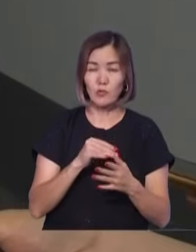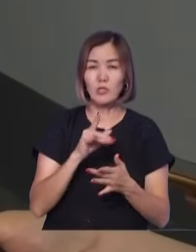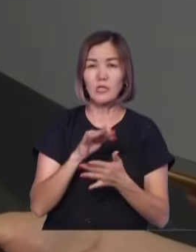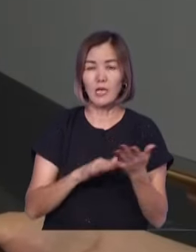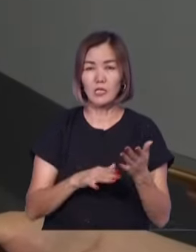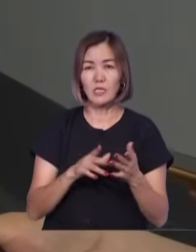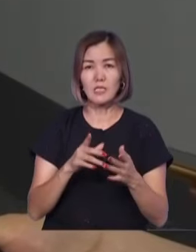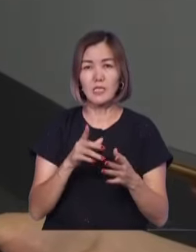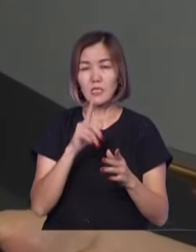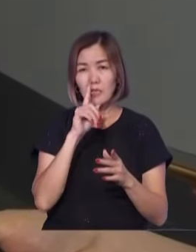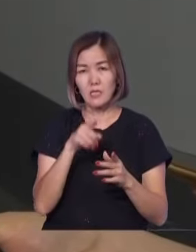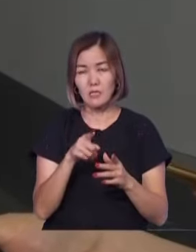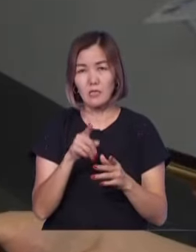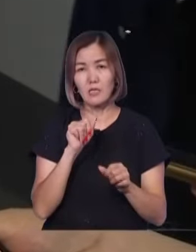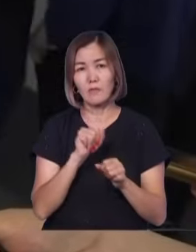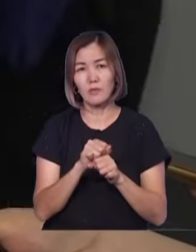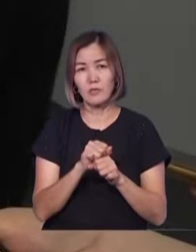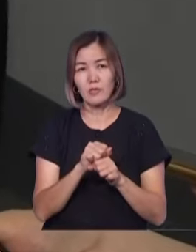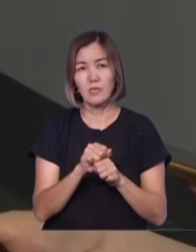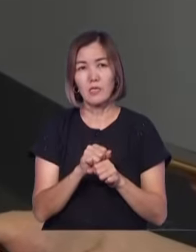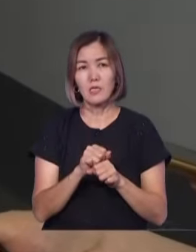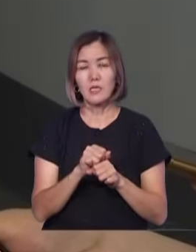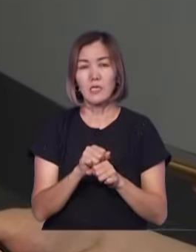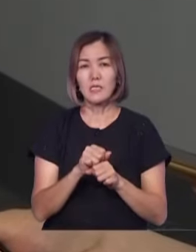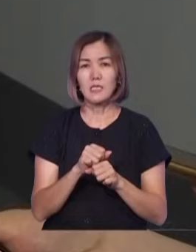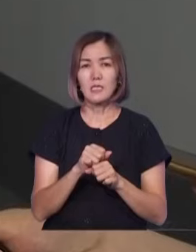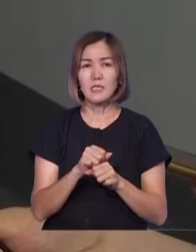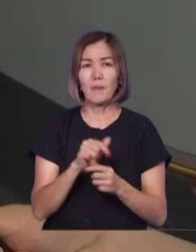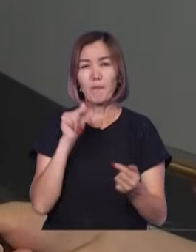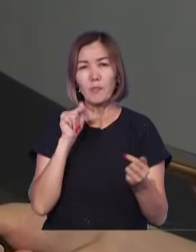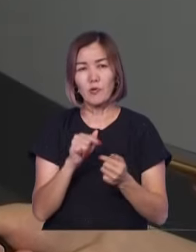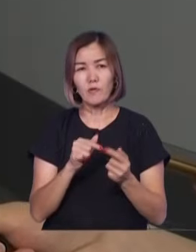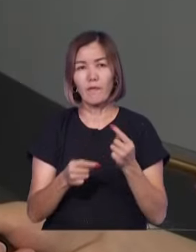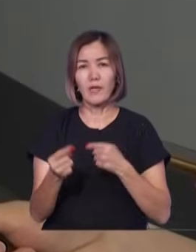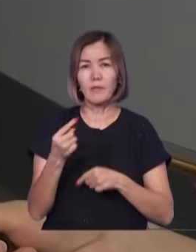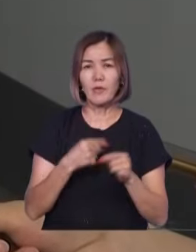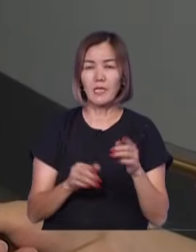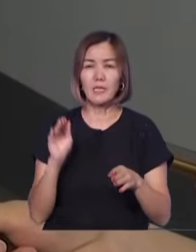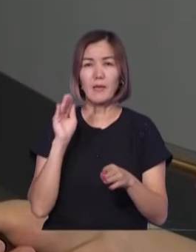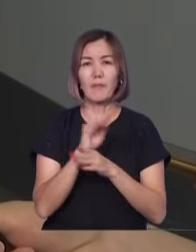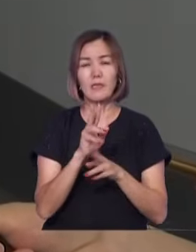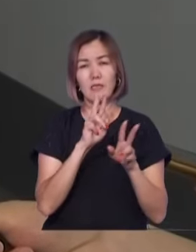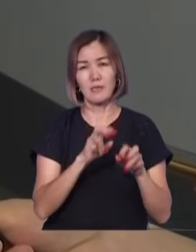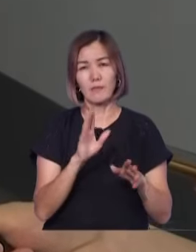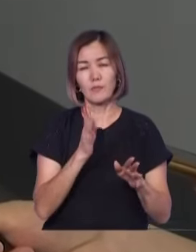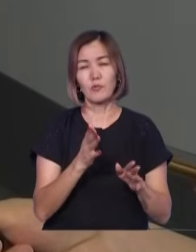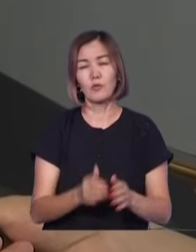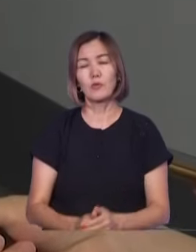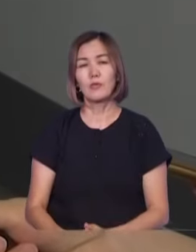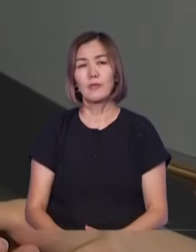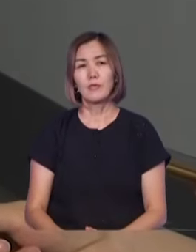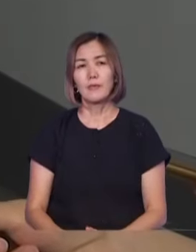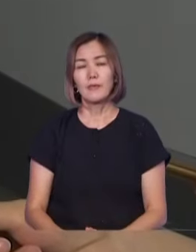не Годен или если есть какие-либо показания мы отправляем на дополнительное медицинское освидетельствование